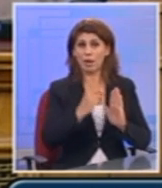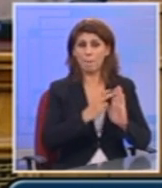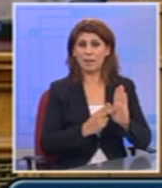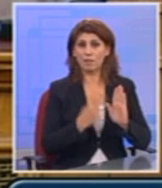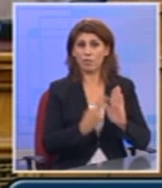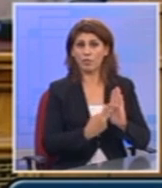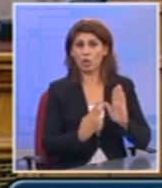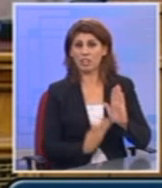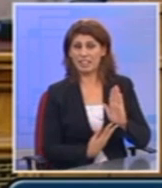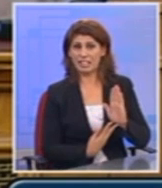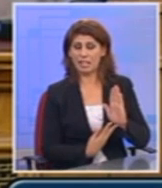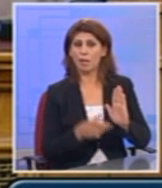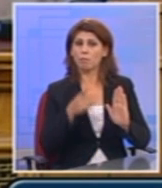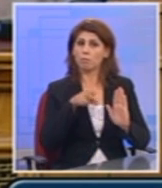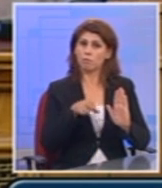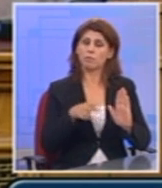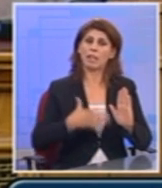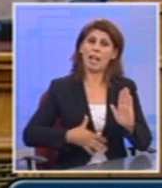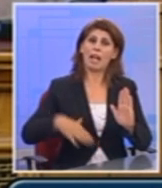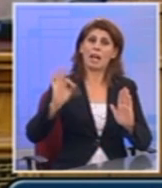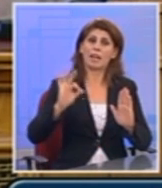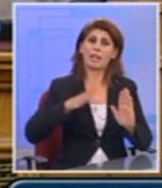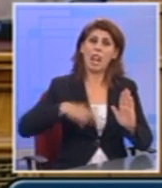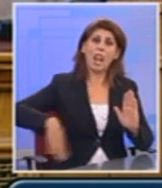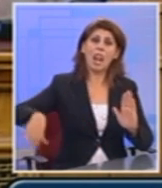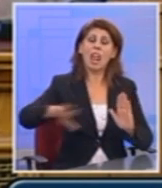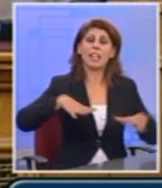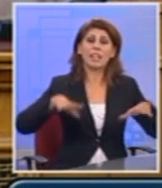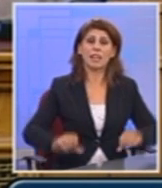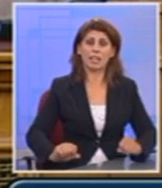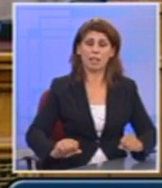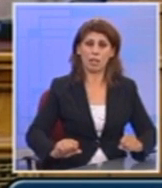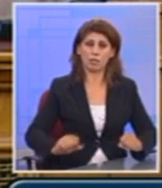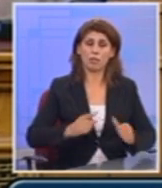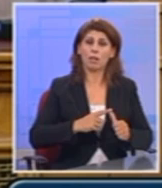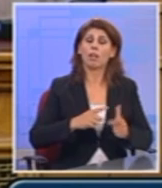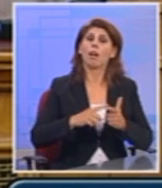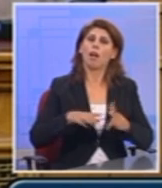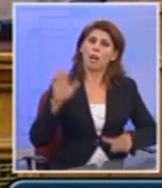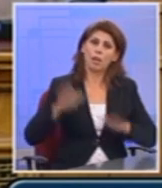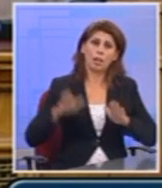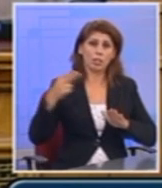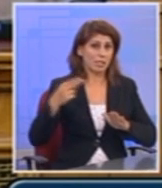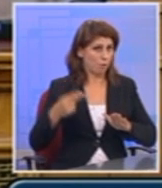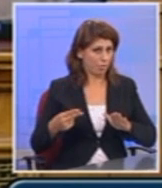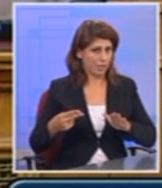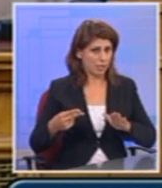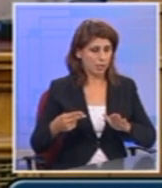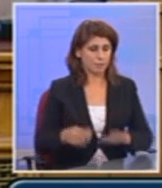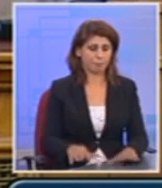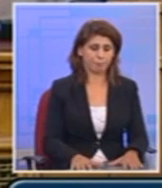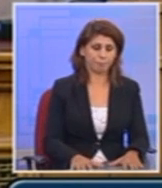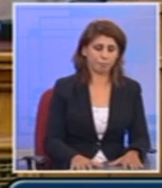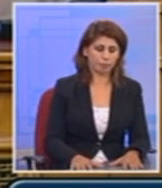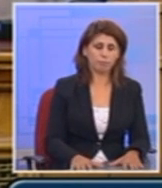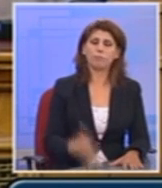2 και τρία αναφορικά με την αρχή της λαϊκής κυριαρχίας αλλά και ανάλογα τις υποθέσεις που